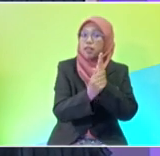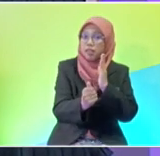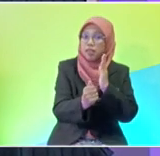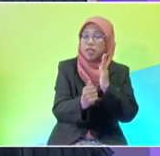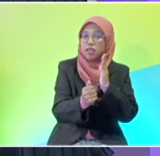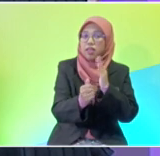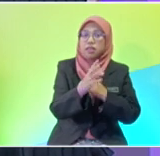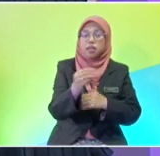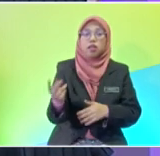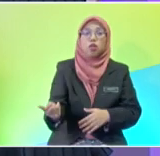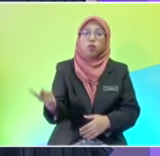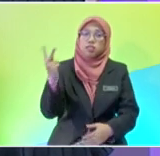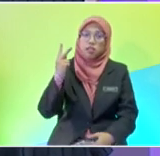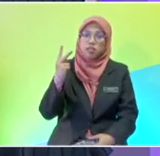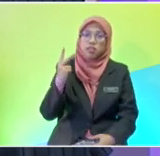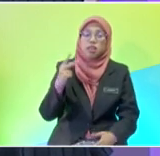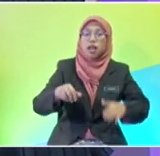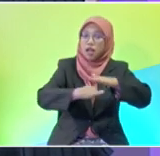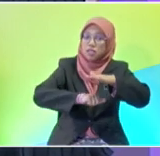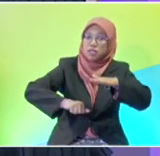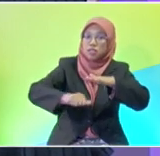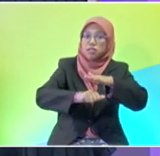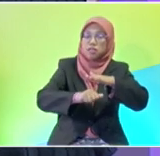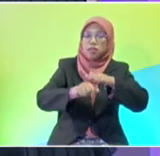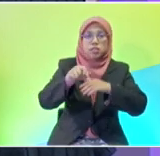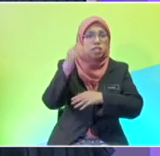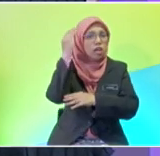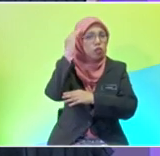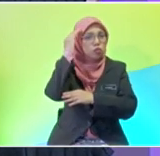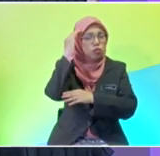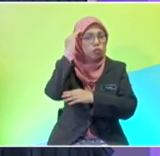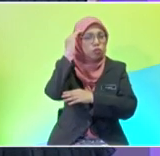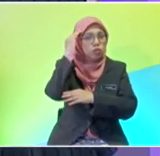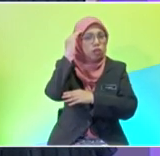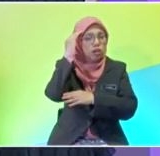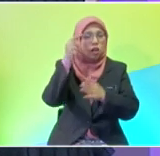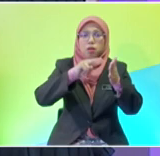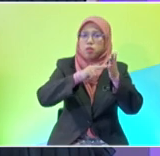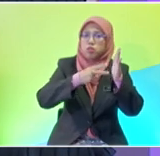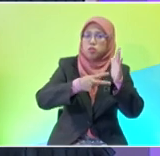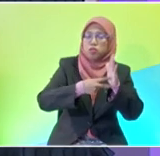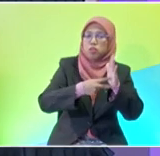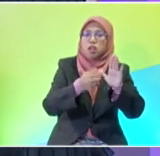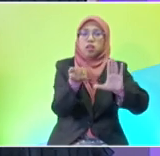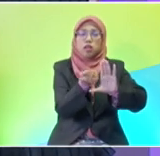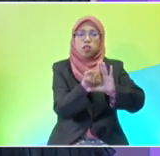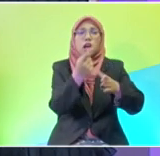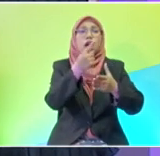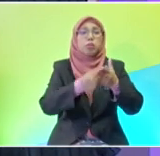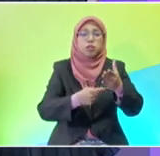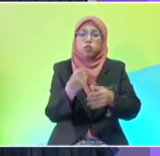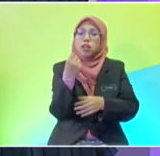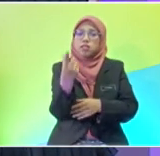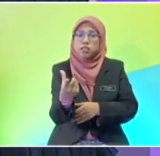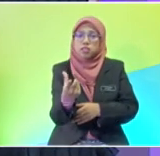menguasai konsep osas yaitu mesti tahu klasifikasi account aku dia belanja appedia